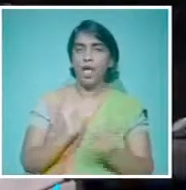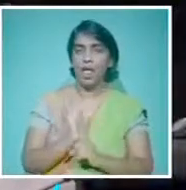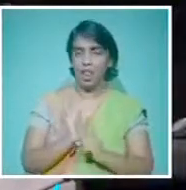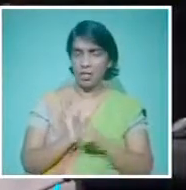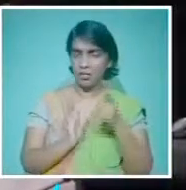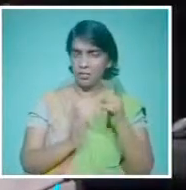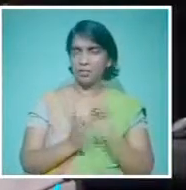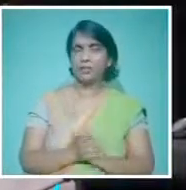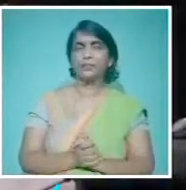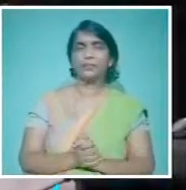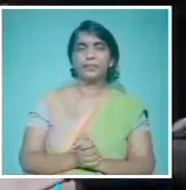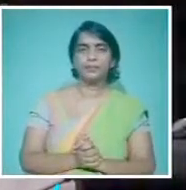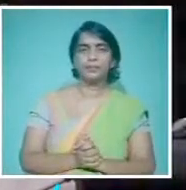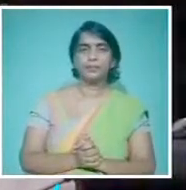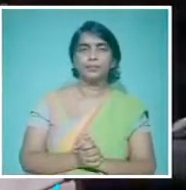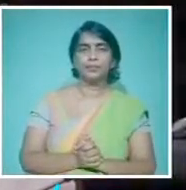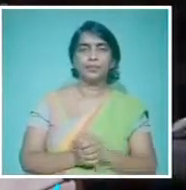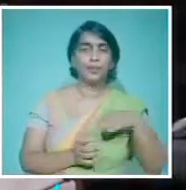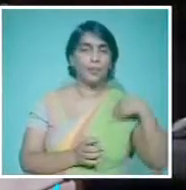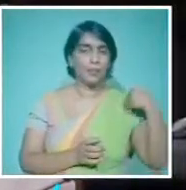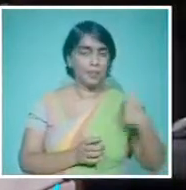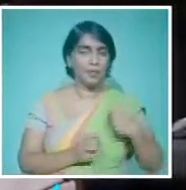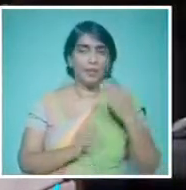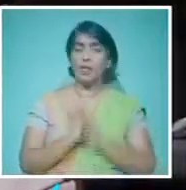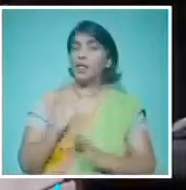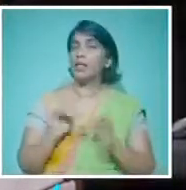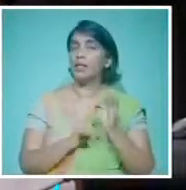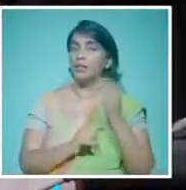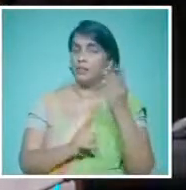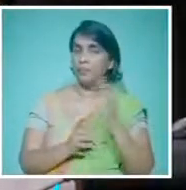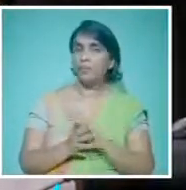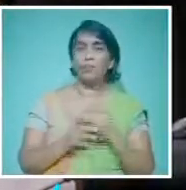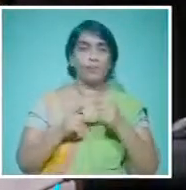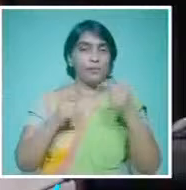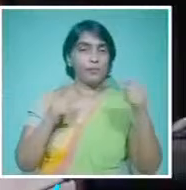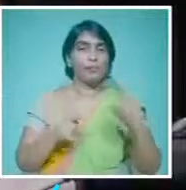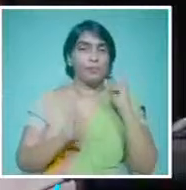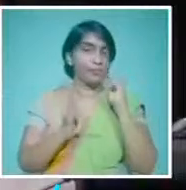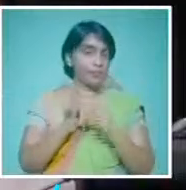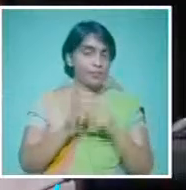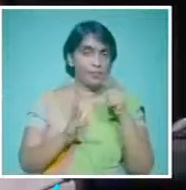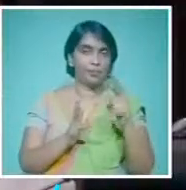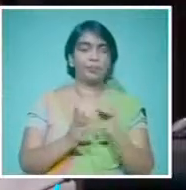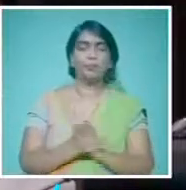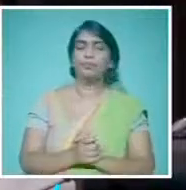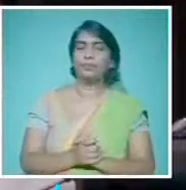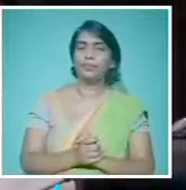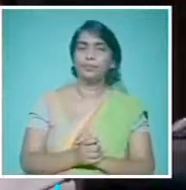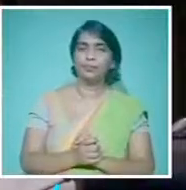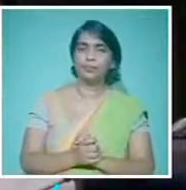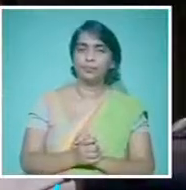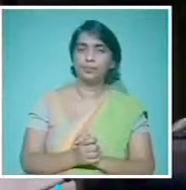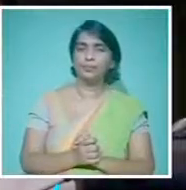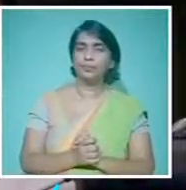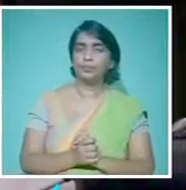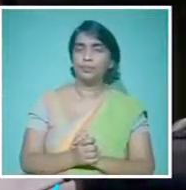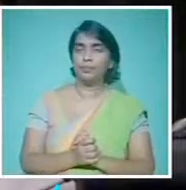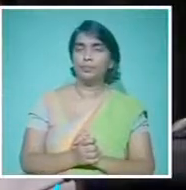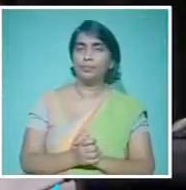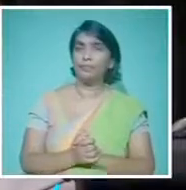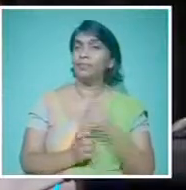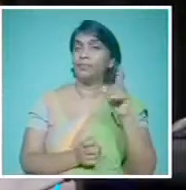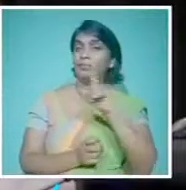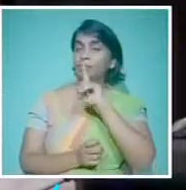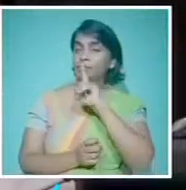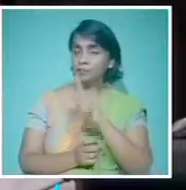allah, pe jester, menteri tuh ma, vipaksi sanggudah ayat tuh ma, itu ma, kian